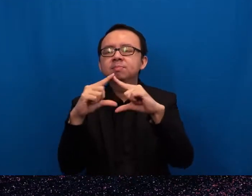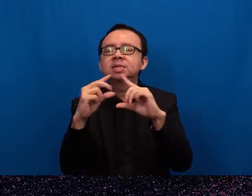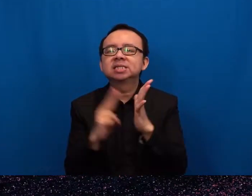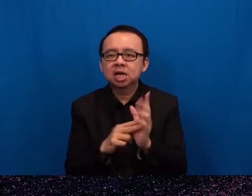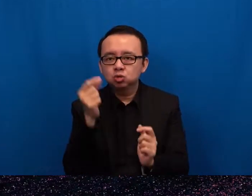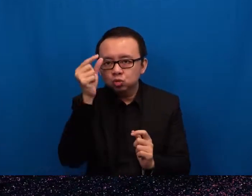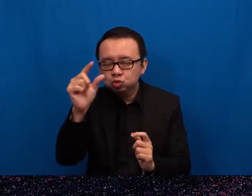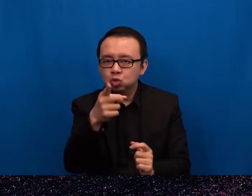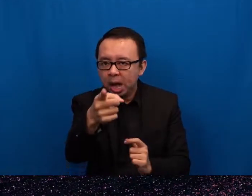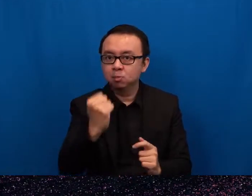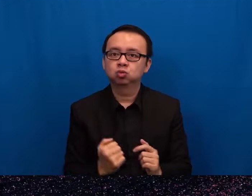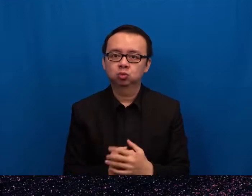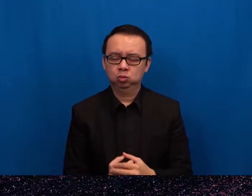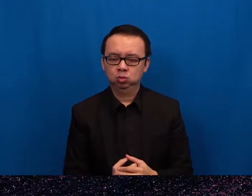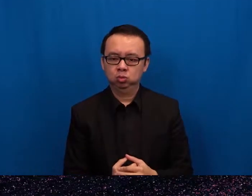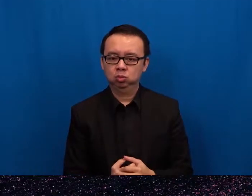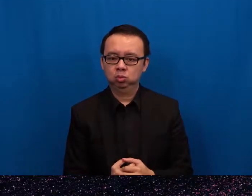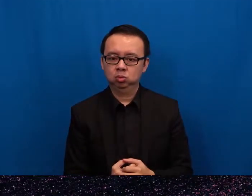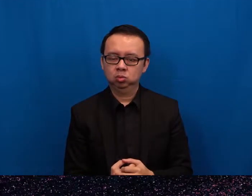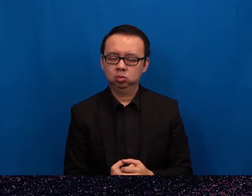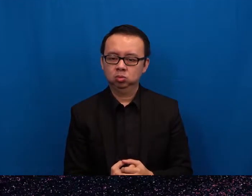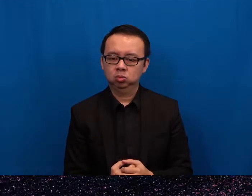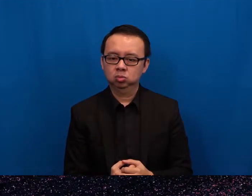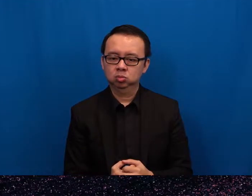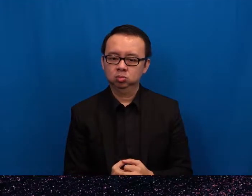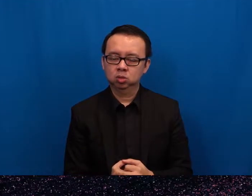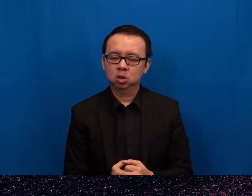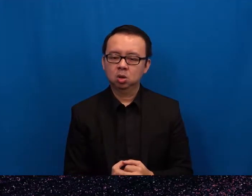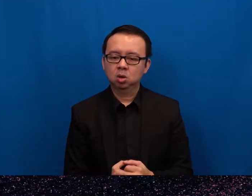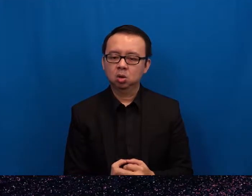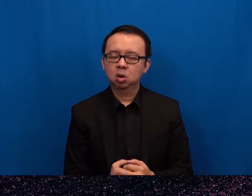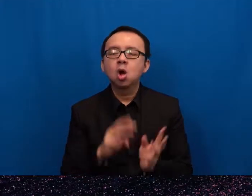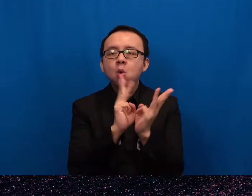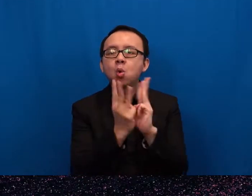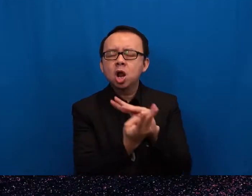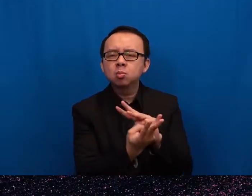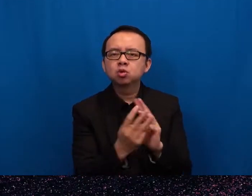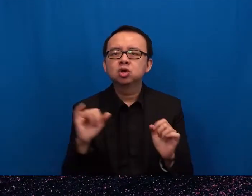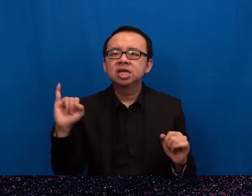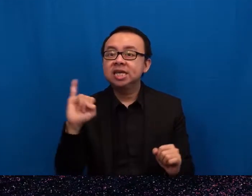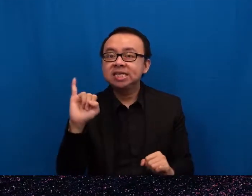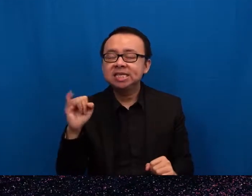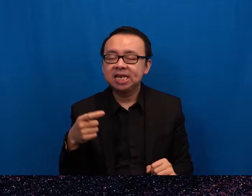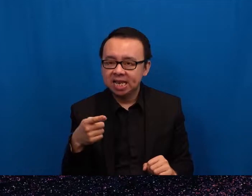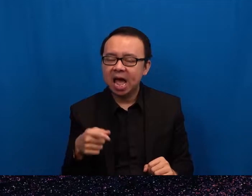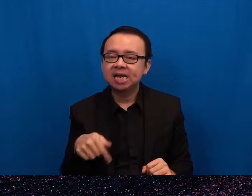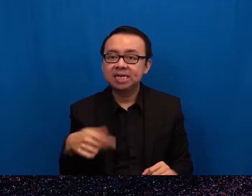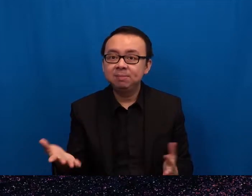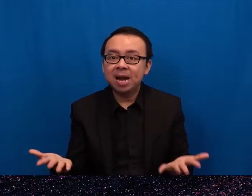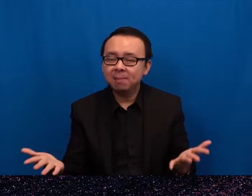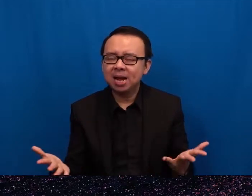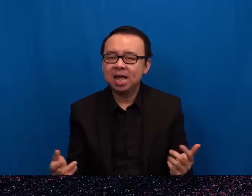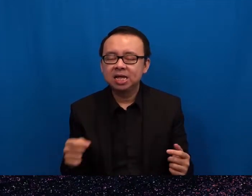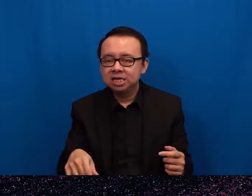guna. Ternyata Injil sekalipun di tempat-tempat kota-kota yang ada gereja besar-besar, gereja lokal,